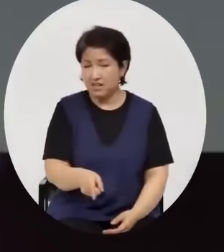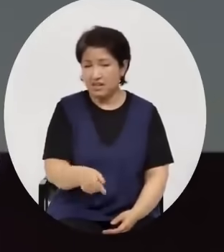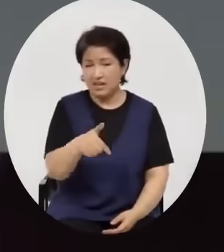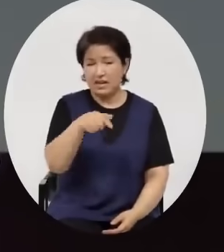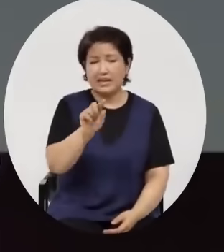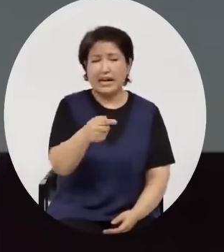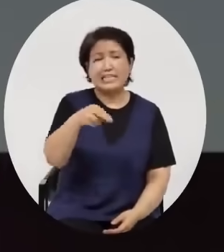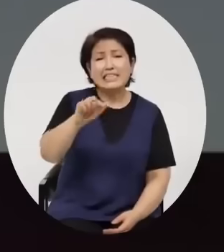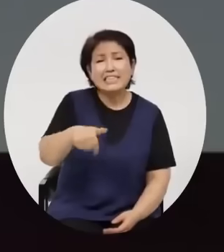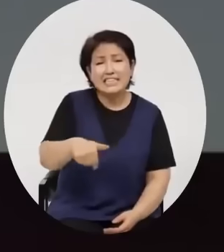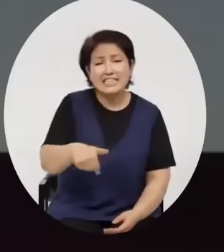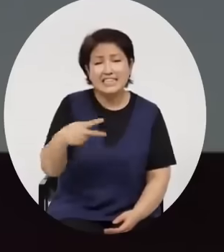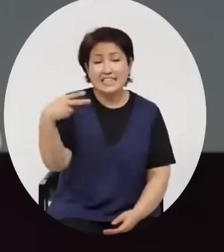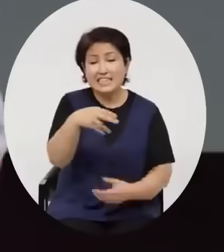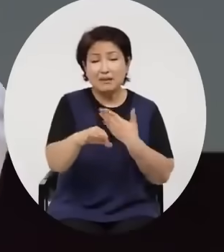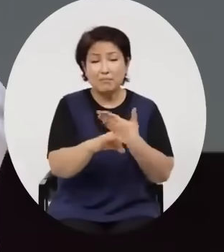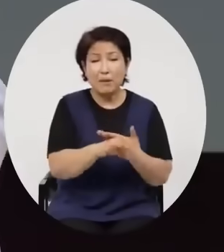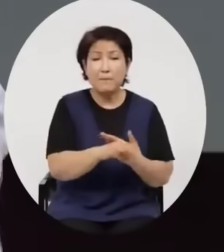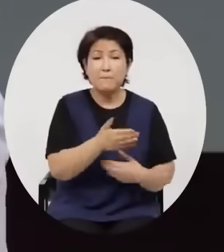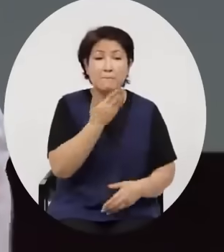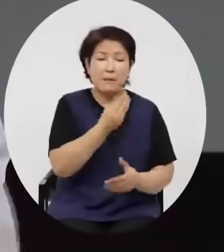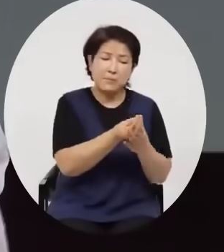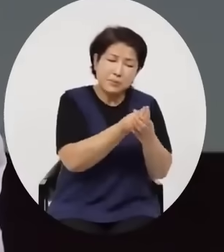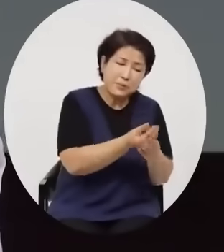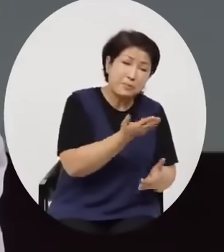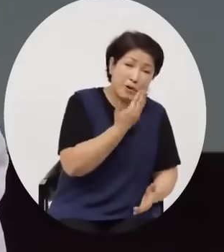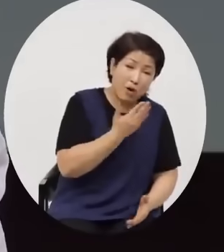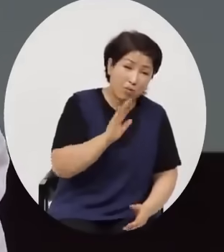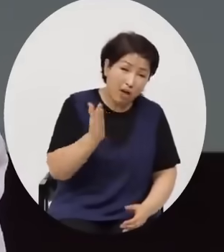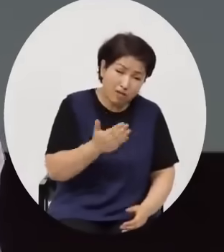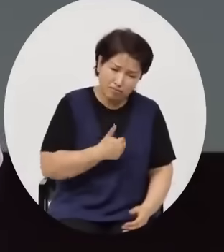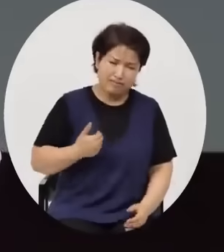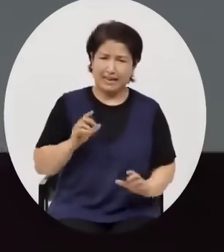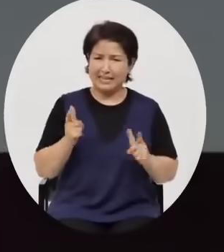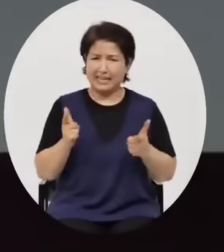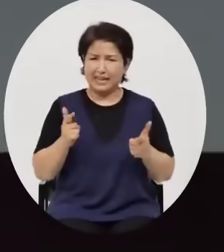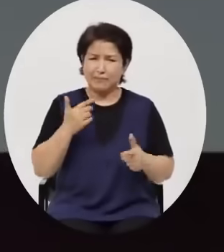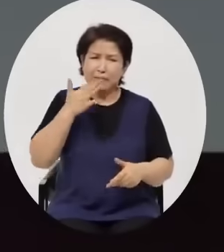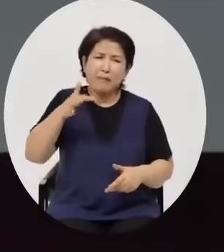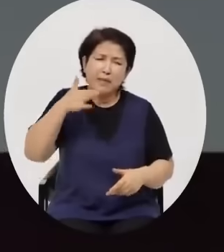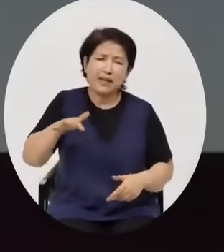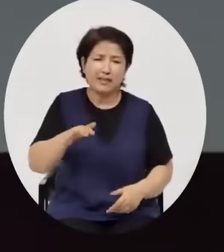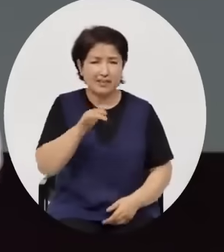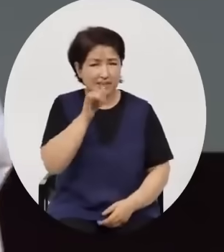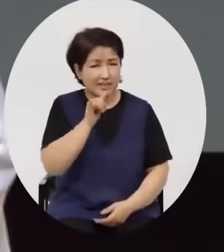간식 하면 딱 끊어봐. 밥을 조금 먹고 되는지, 무슨 밥을 해가 이렇게 먹지.